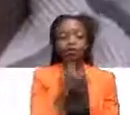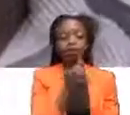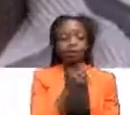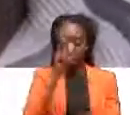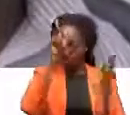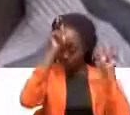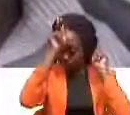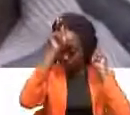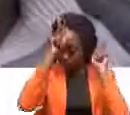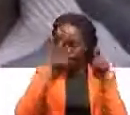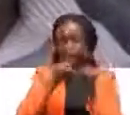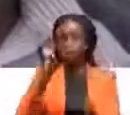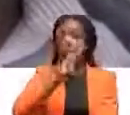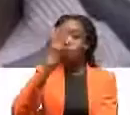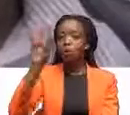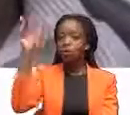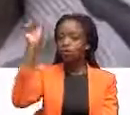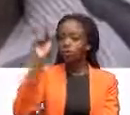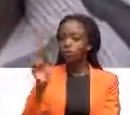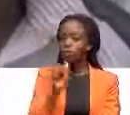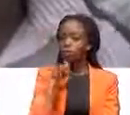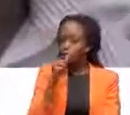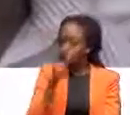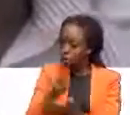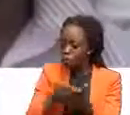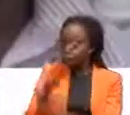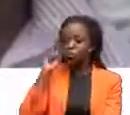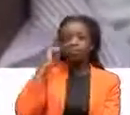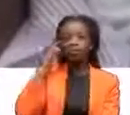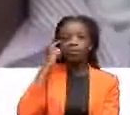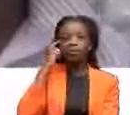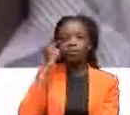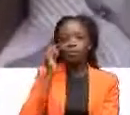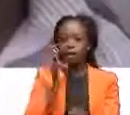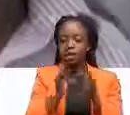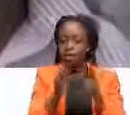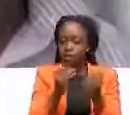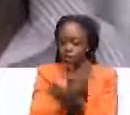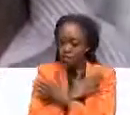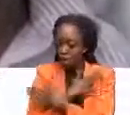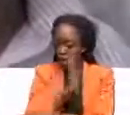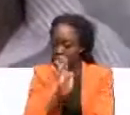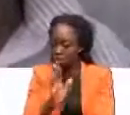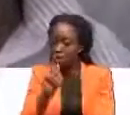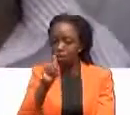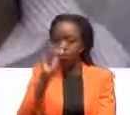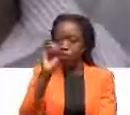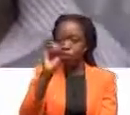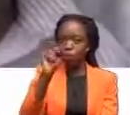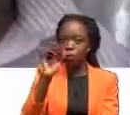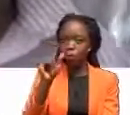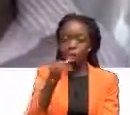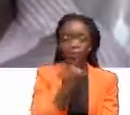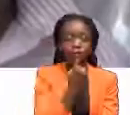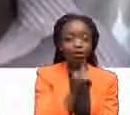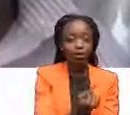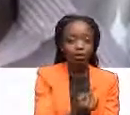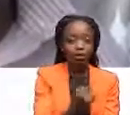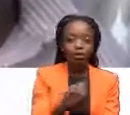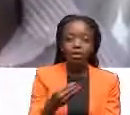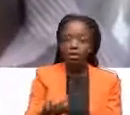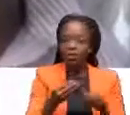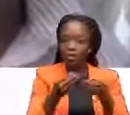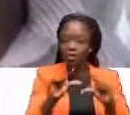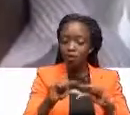Kakamega na Western Region si ile ambayo unafikiria. Kama wandani wako akina Tony Kwea wanakueleza na kuletea